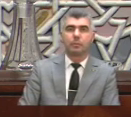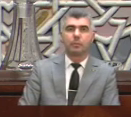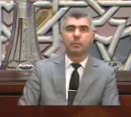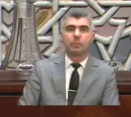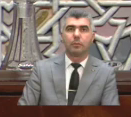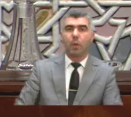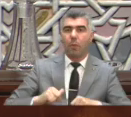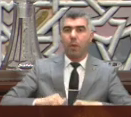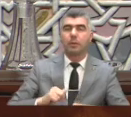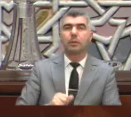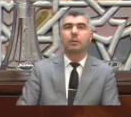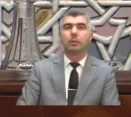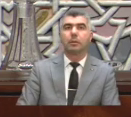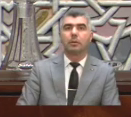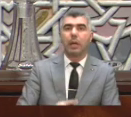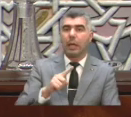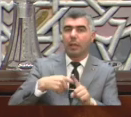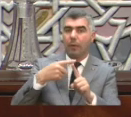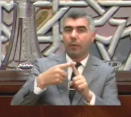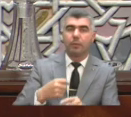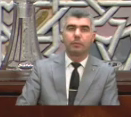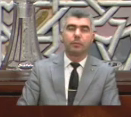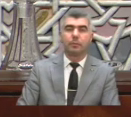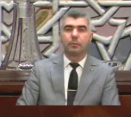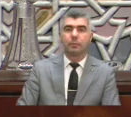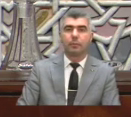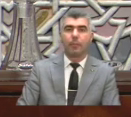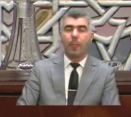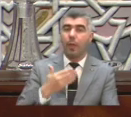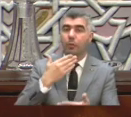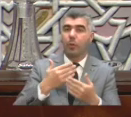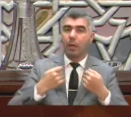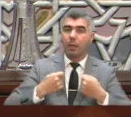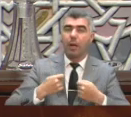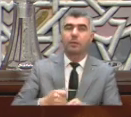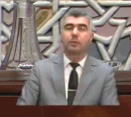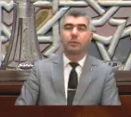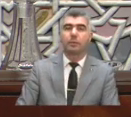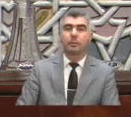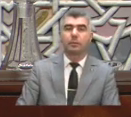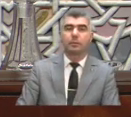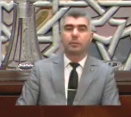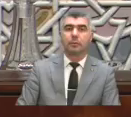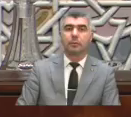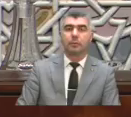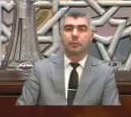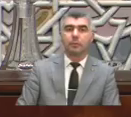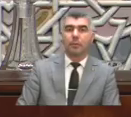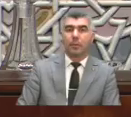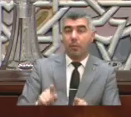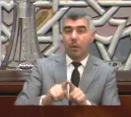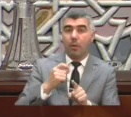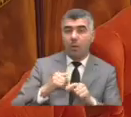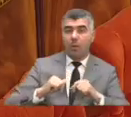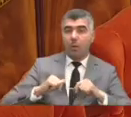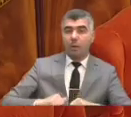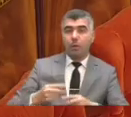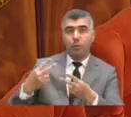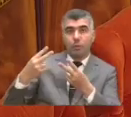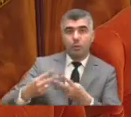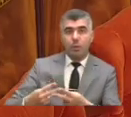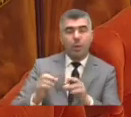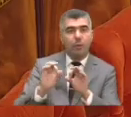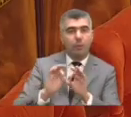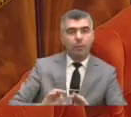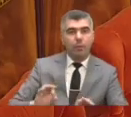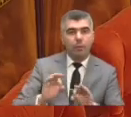سيد الوزير، عندكم شي إضافة؟ شكرا السيدة الرئيسة. تفضل. ولا السيدة النائبة المحترمة، السيد الوزير ما حضرش، كنا